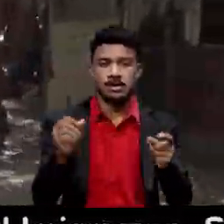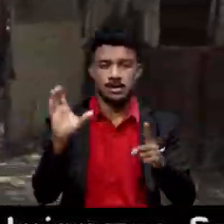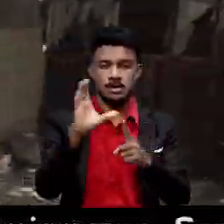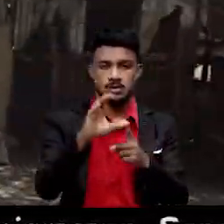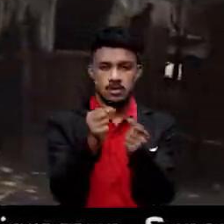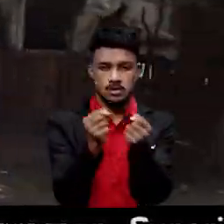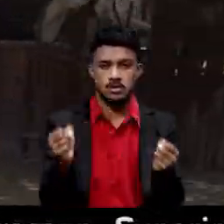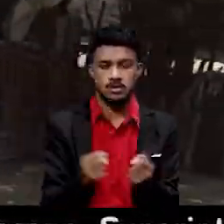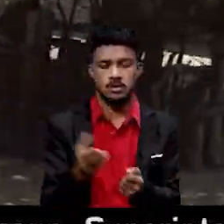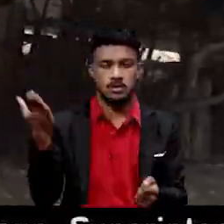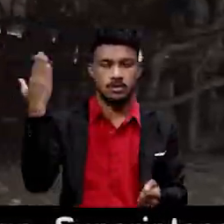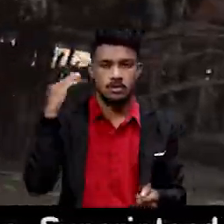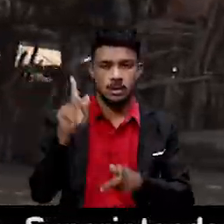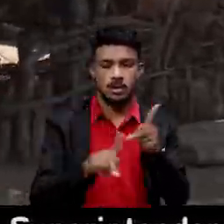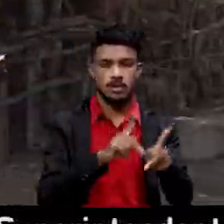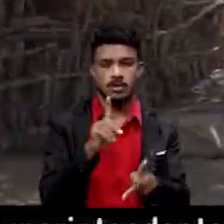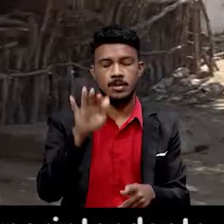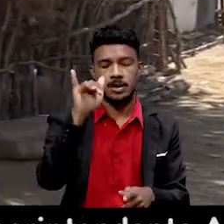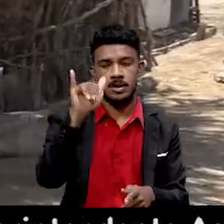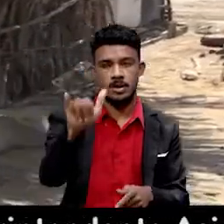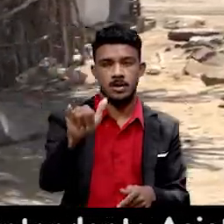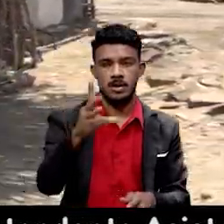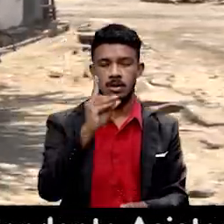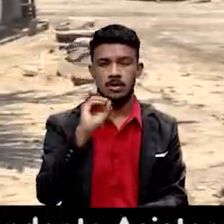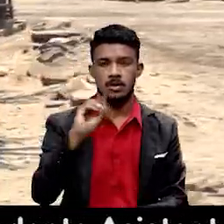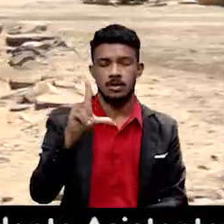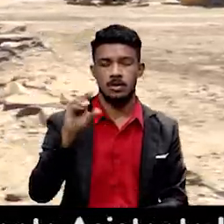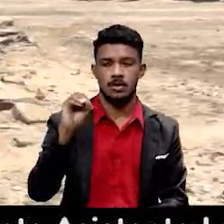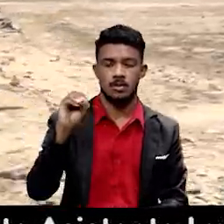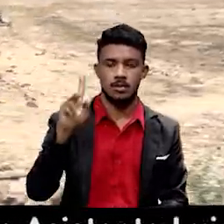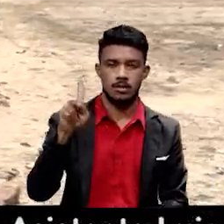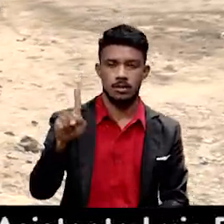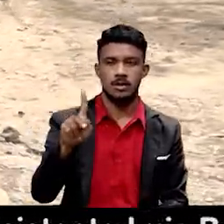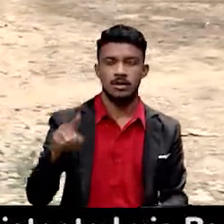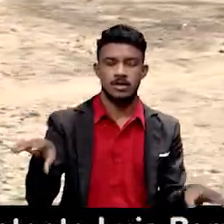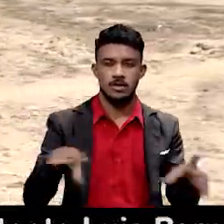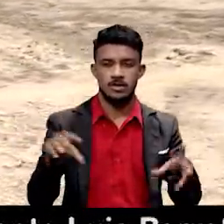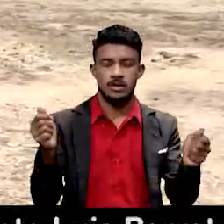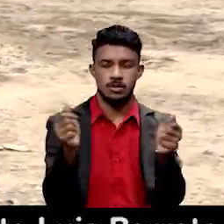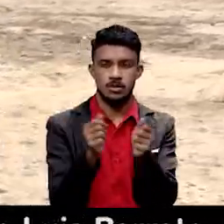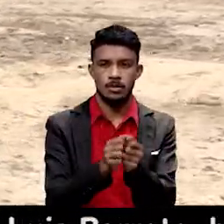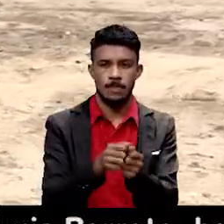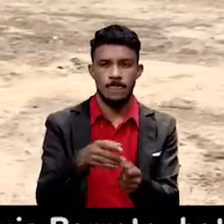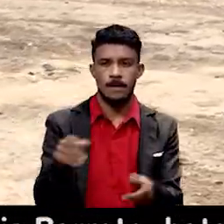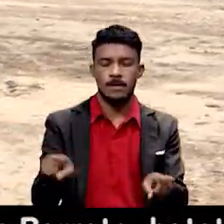ne, komunidade ne behela iha dolokoang hamutuk umakain sia no servisu hanesan peskador.